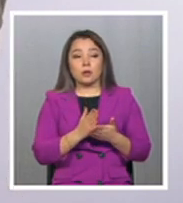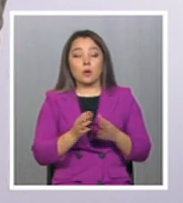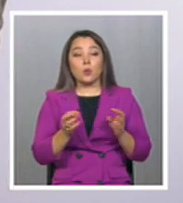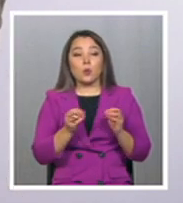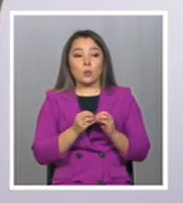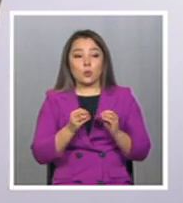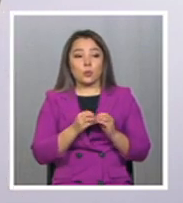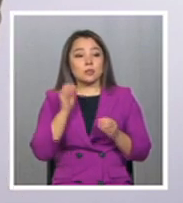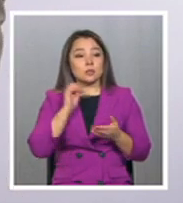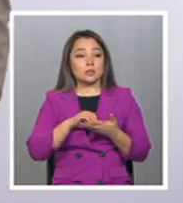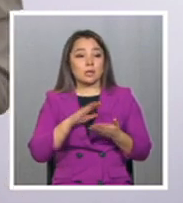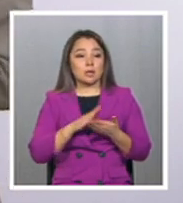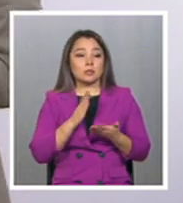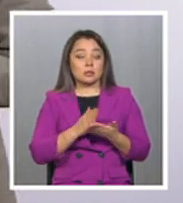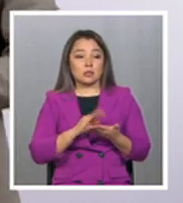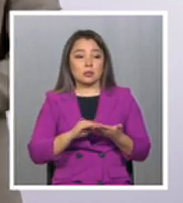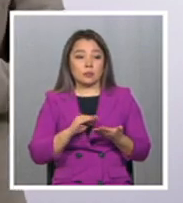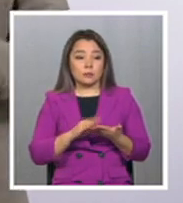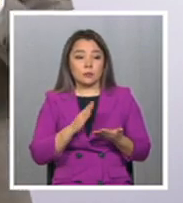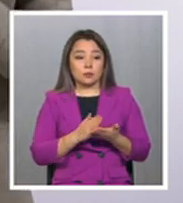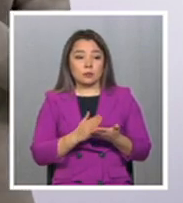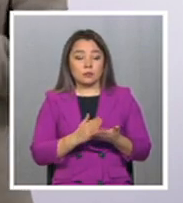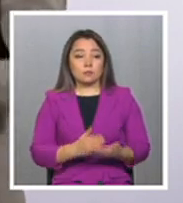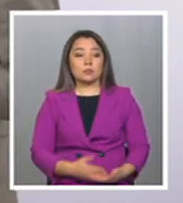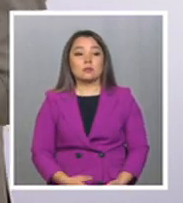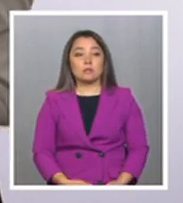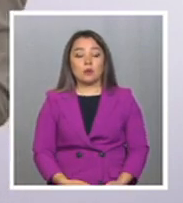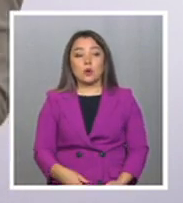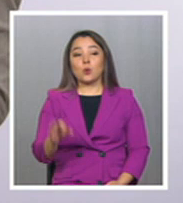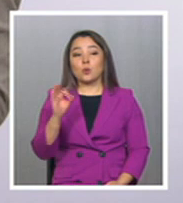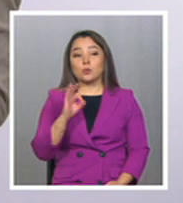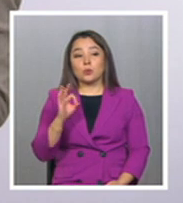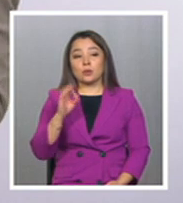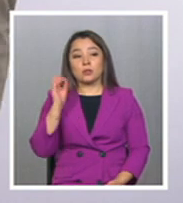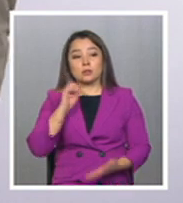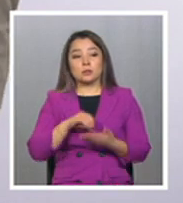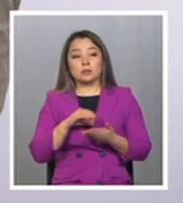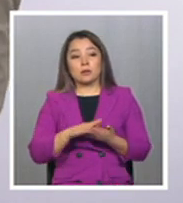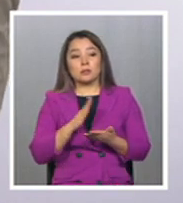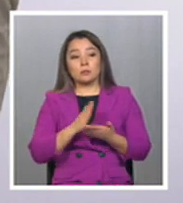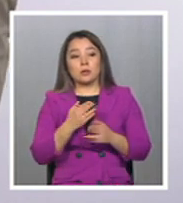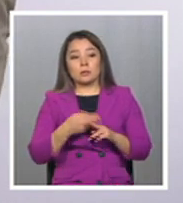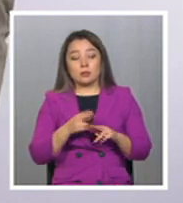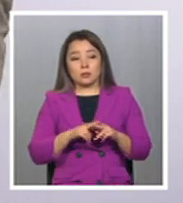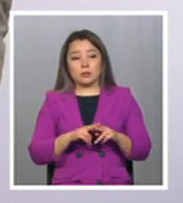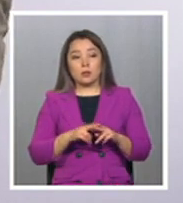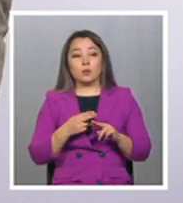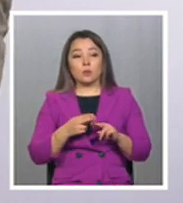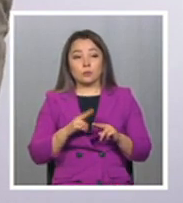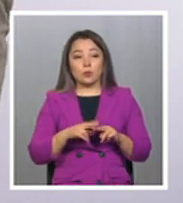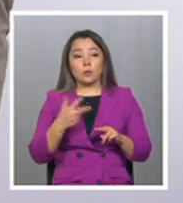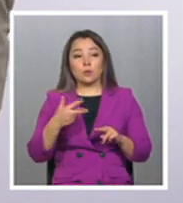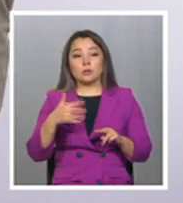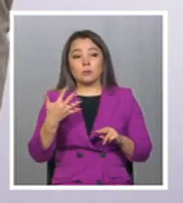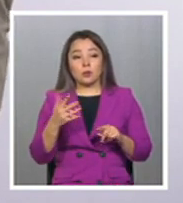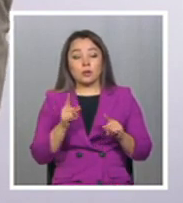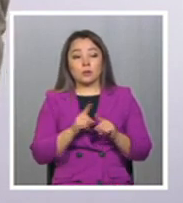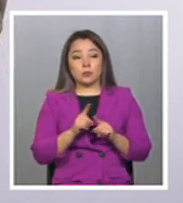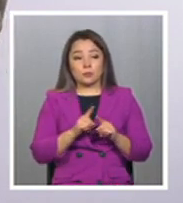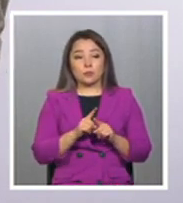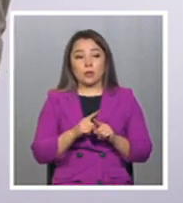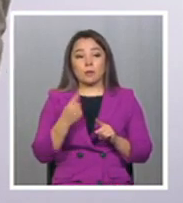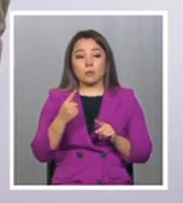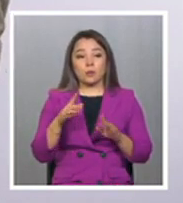деген сан тұр, ал 10 деген санның 1 нөл бар, көрсетіп қояйық. Демек, 35-тің де соңынан 1